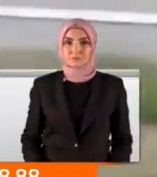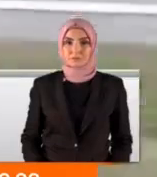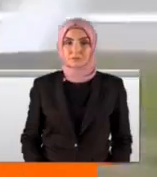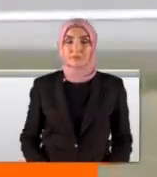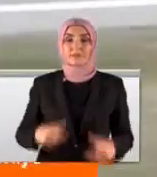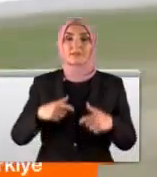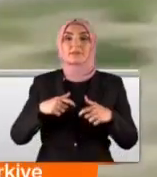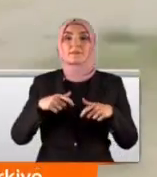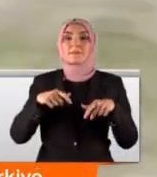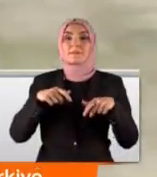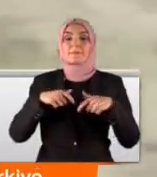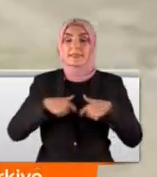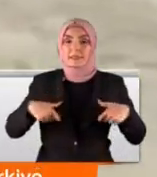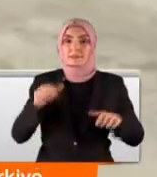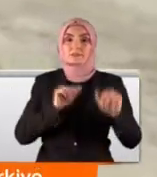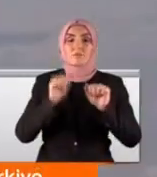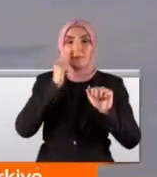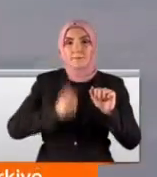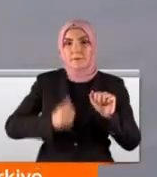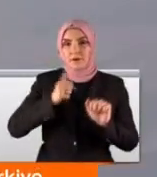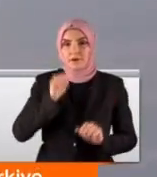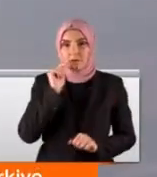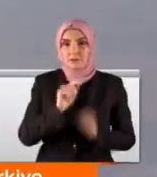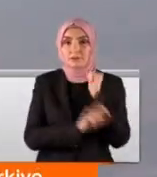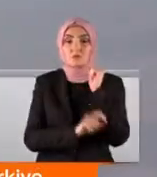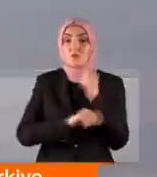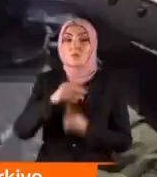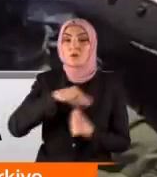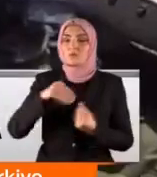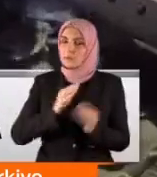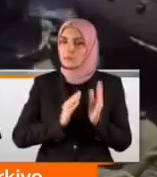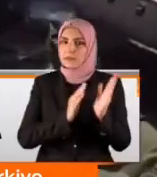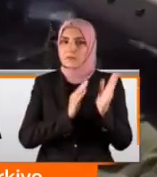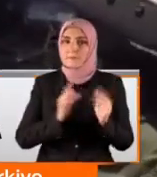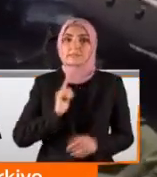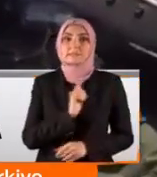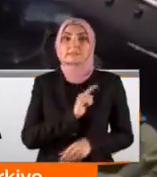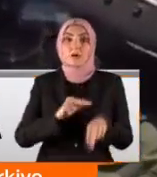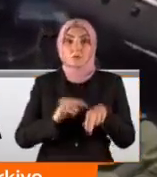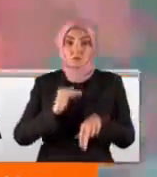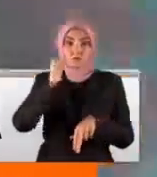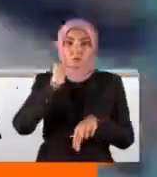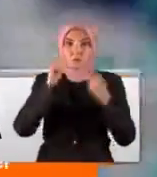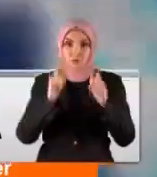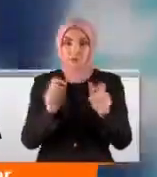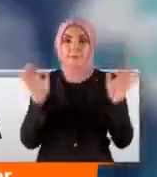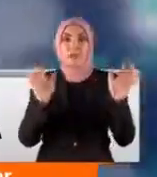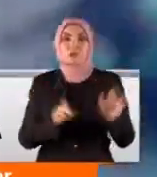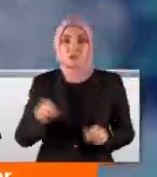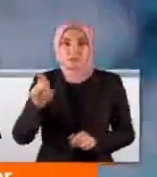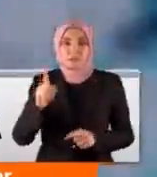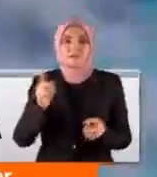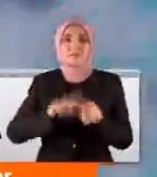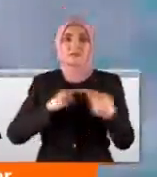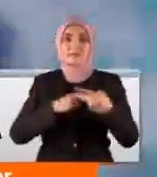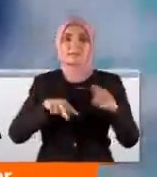Milli Savunma Bakanlığı terör operasyonlarının devam ettiğini, Irak'ın kuzeyindeki Pençe Yıldırım ve Zap bölgelerinde 2,